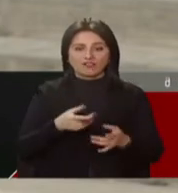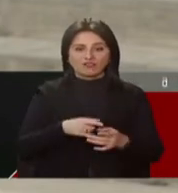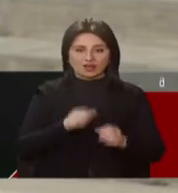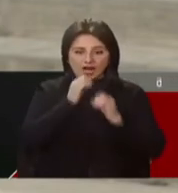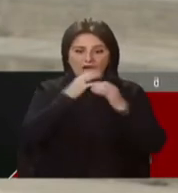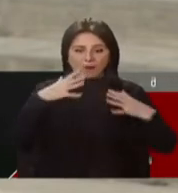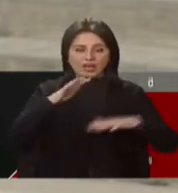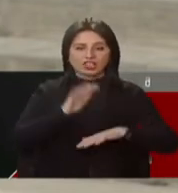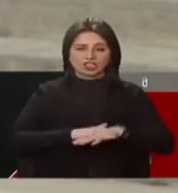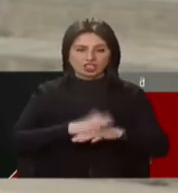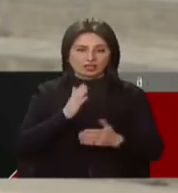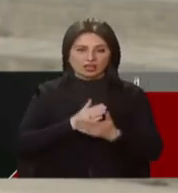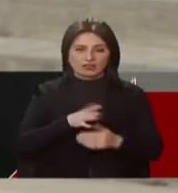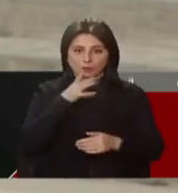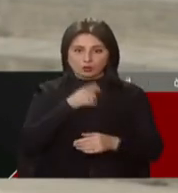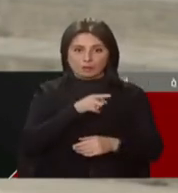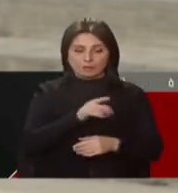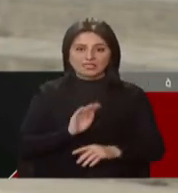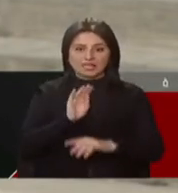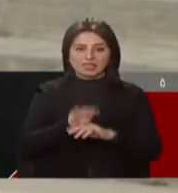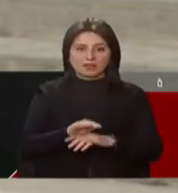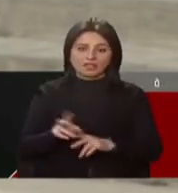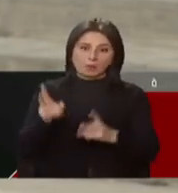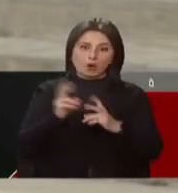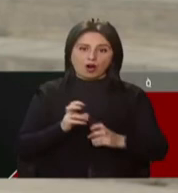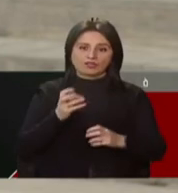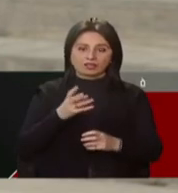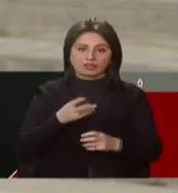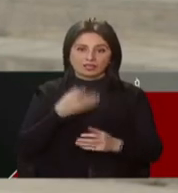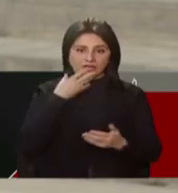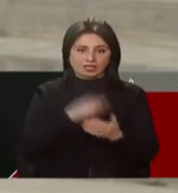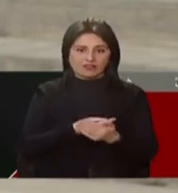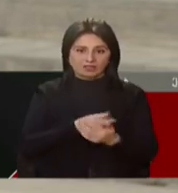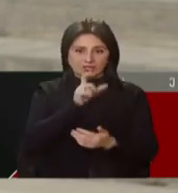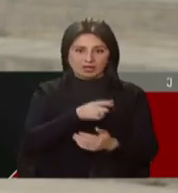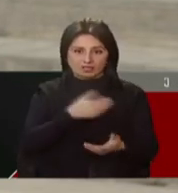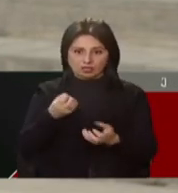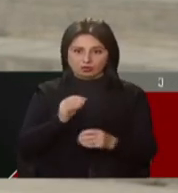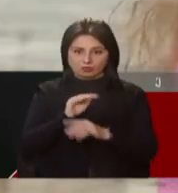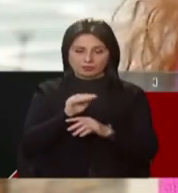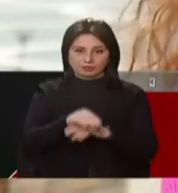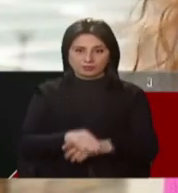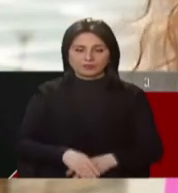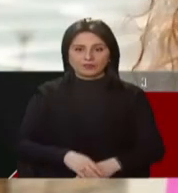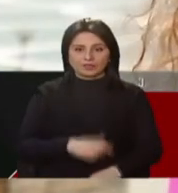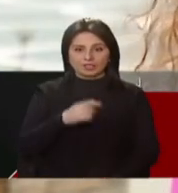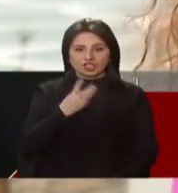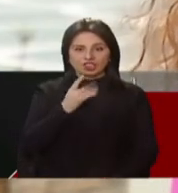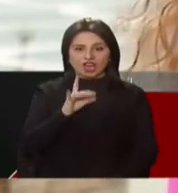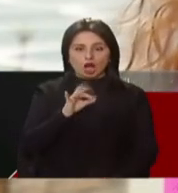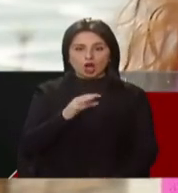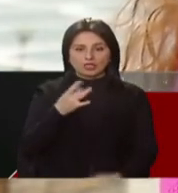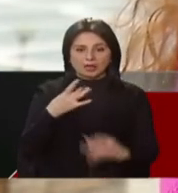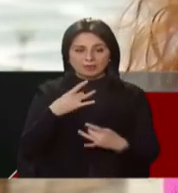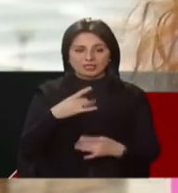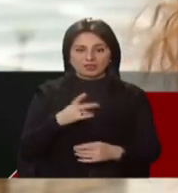გაბერილი შტატები იმ ფონზე, როდესაც მას დამატებით მოყავდა თავისი კადრები სამსახურში. ბატონო და შეროზია მითხრა,